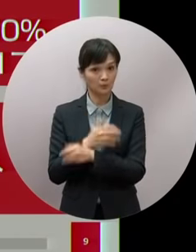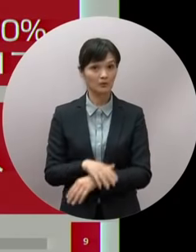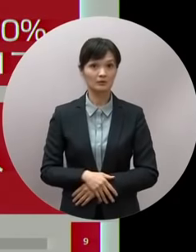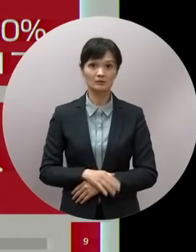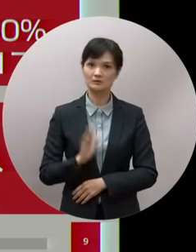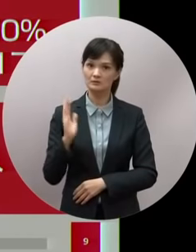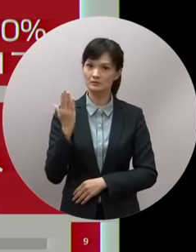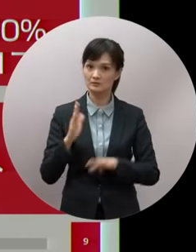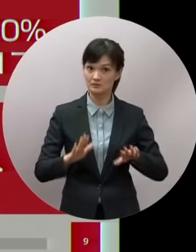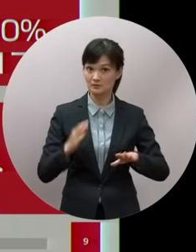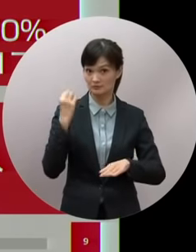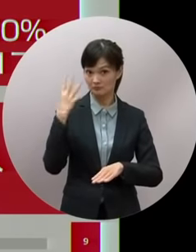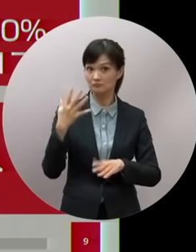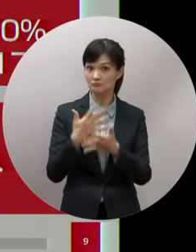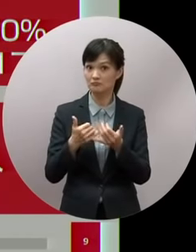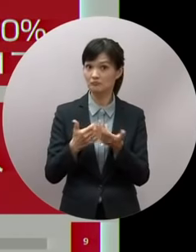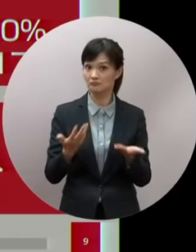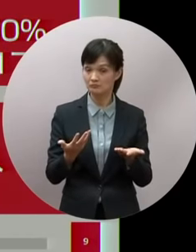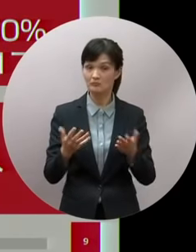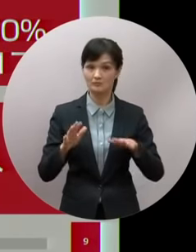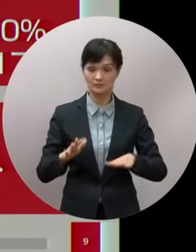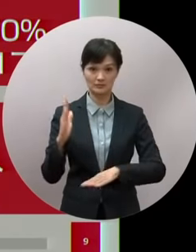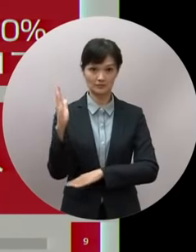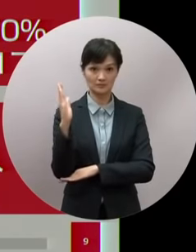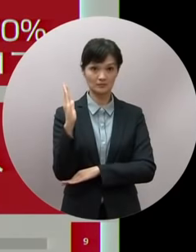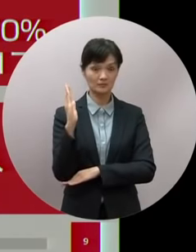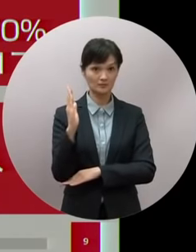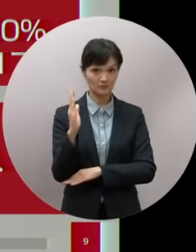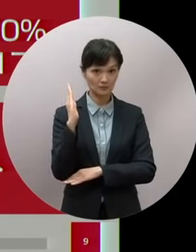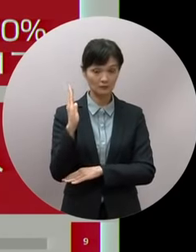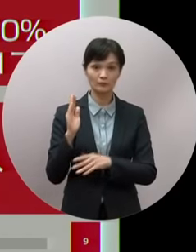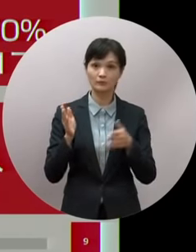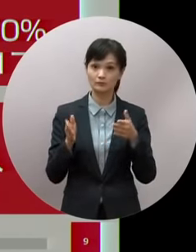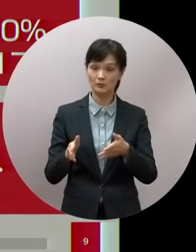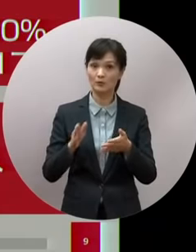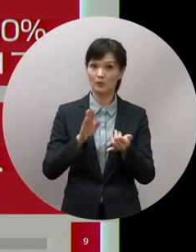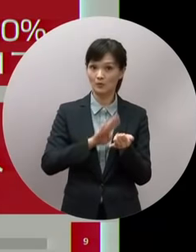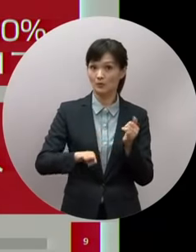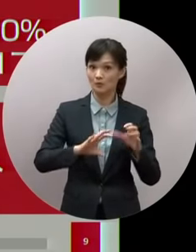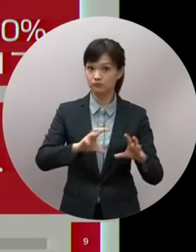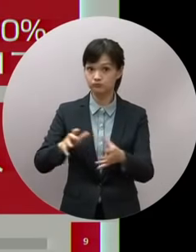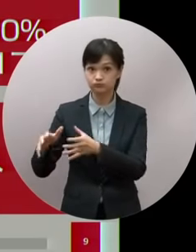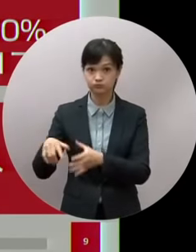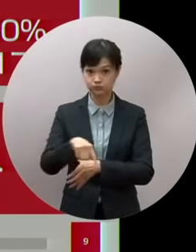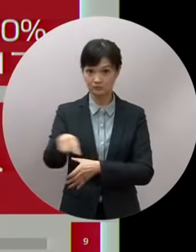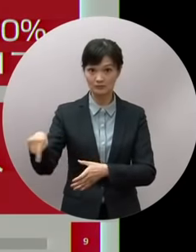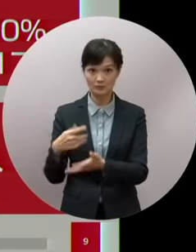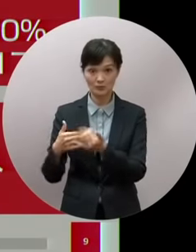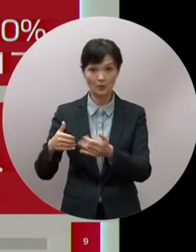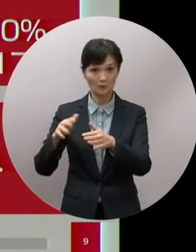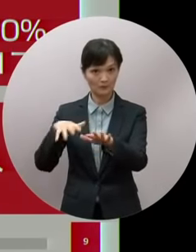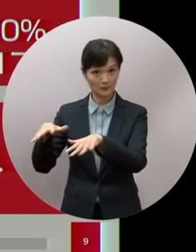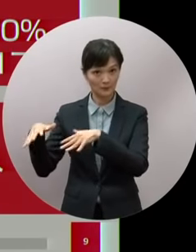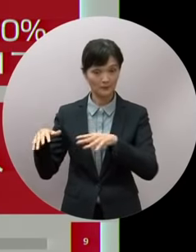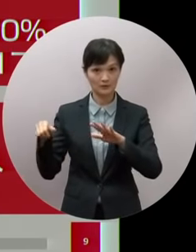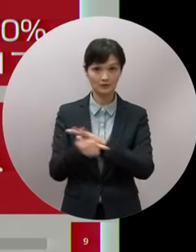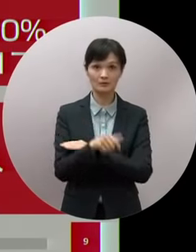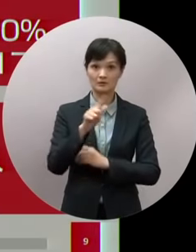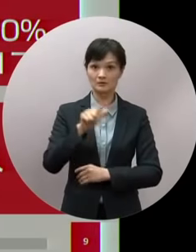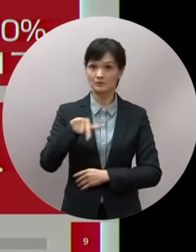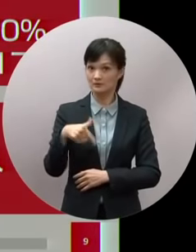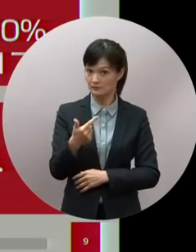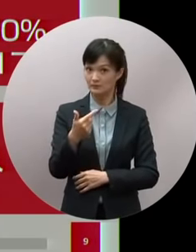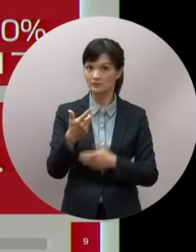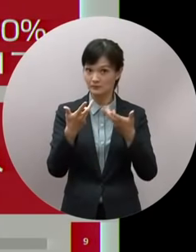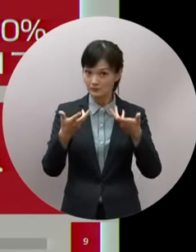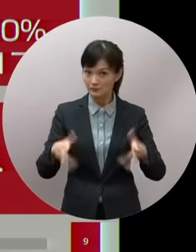向真的非常有成绩，新南向的招生成长了6600多位，也就是109年度有新南